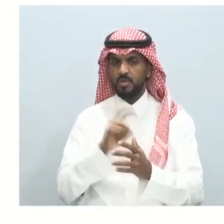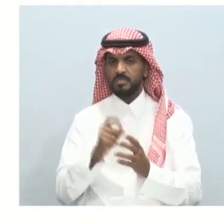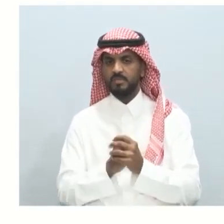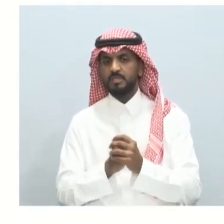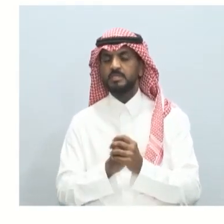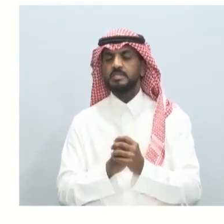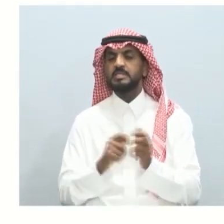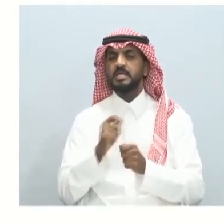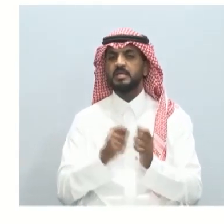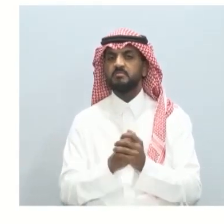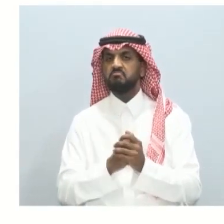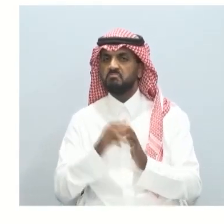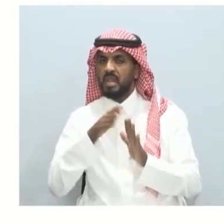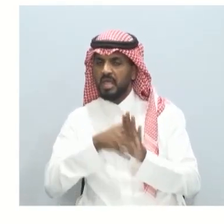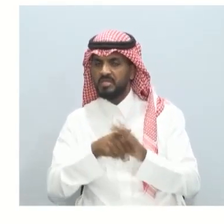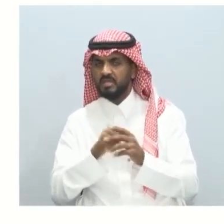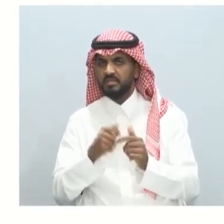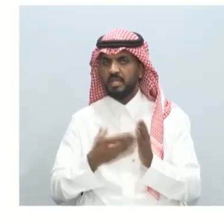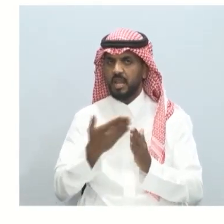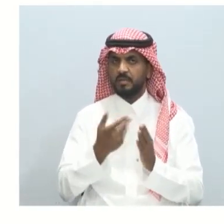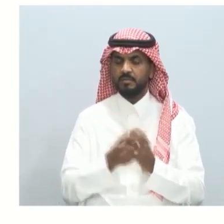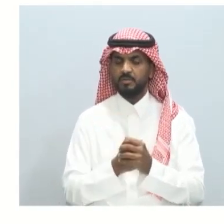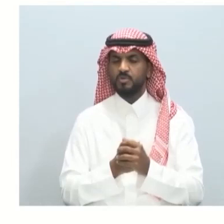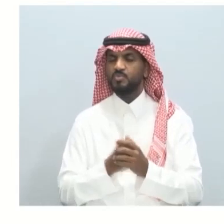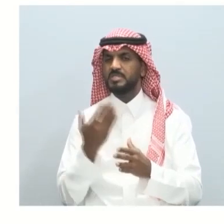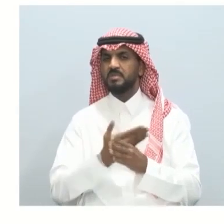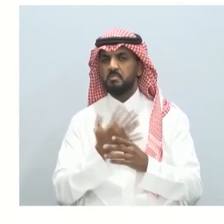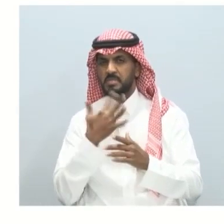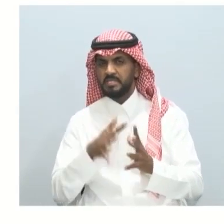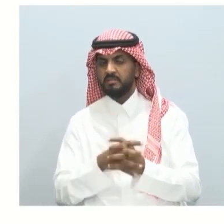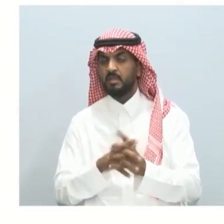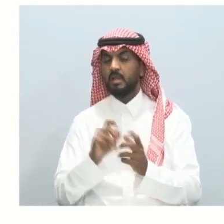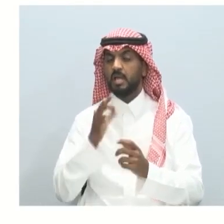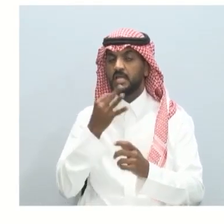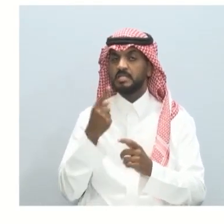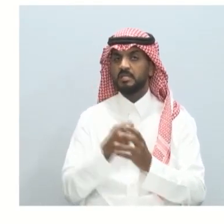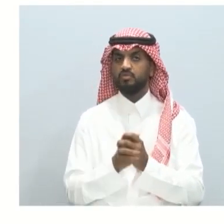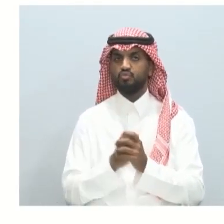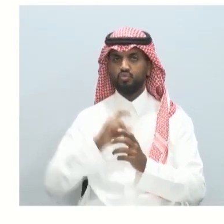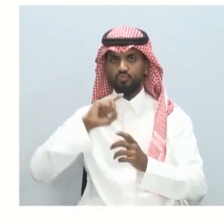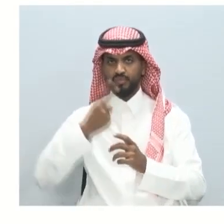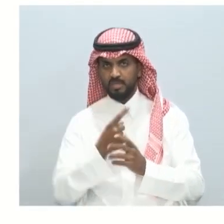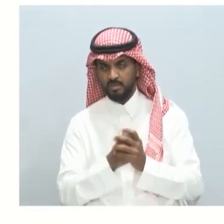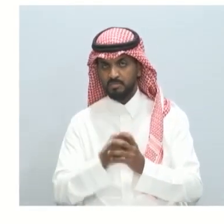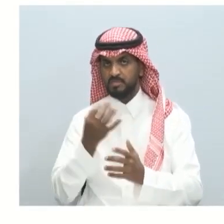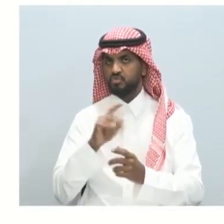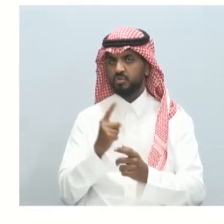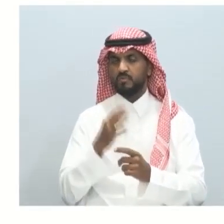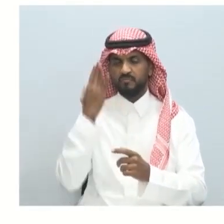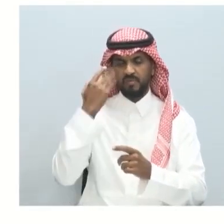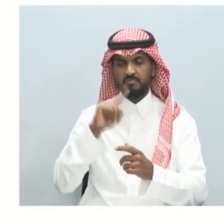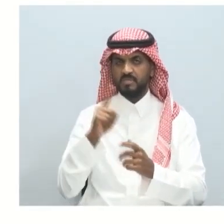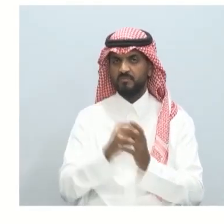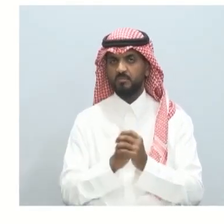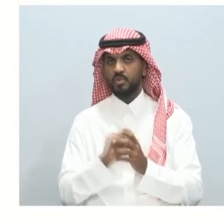احدا يستخدم هذا المنهج حتى الان والسبب في ذلك بسيط والقراءه السريعه تفيد من اجل السرعه فقط ليس الفهم